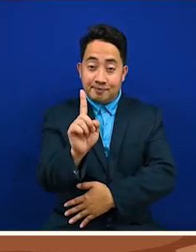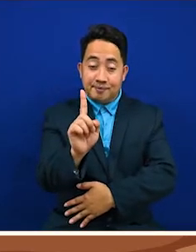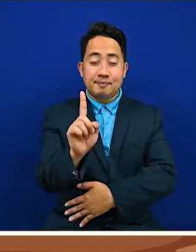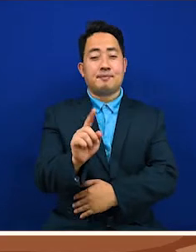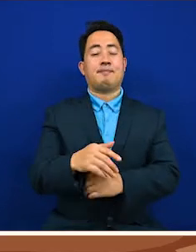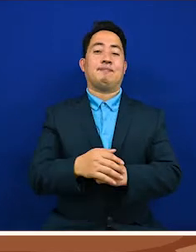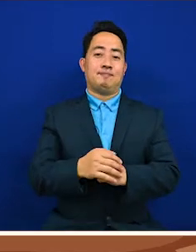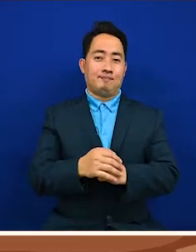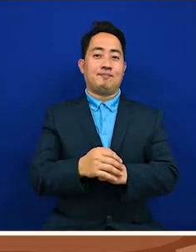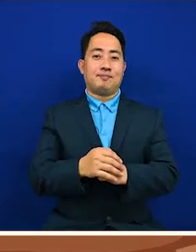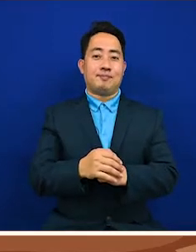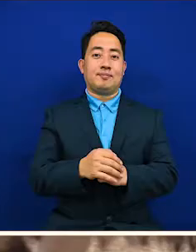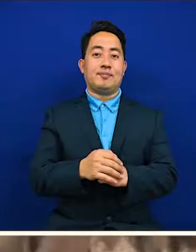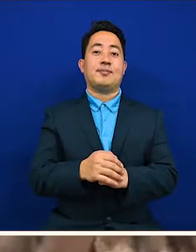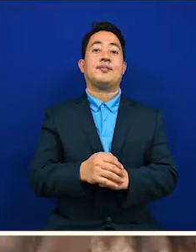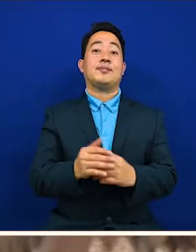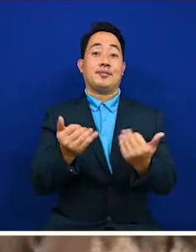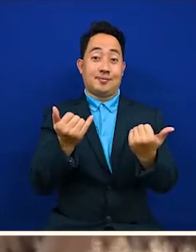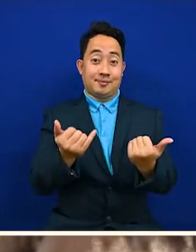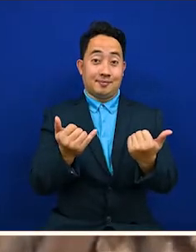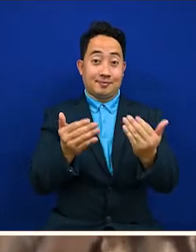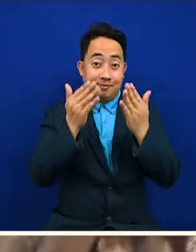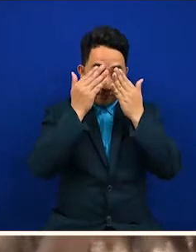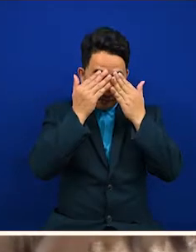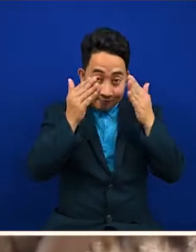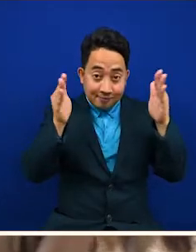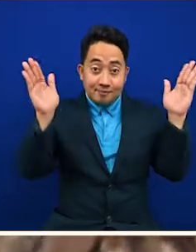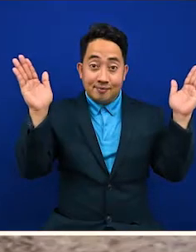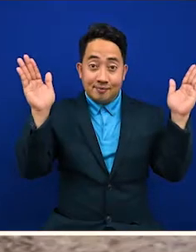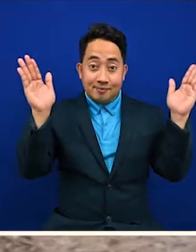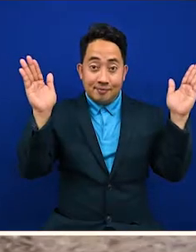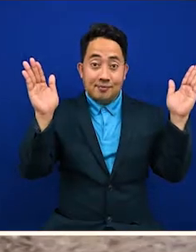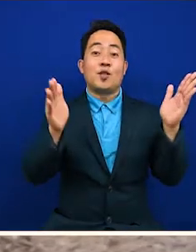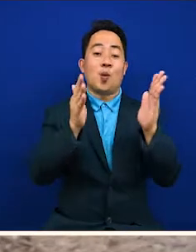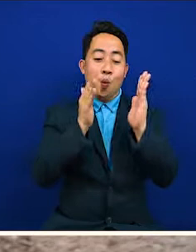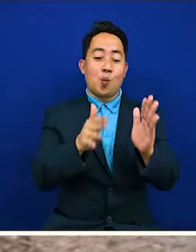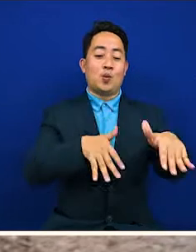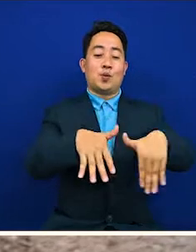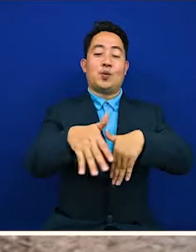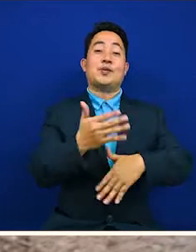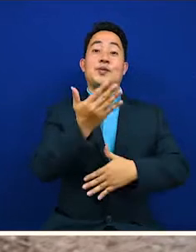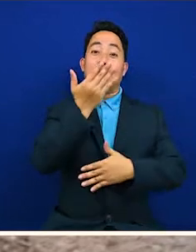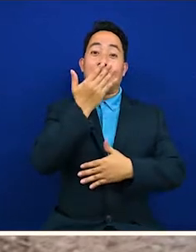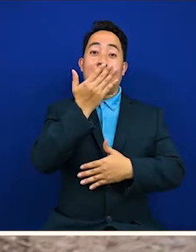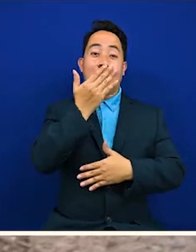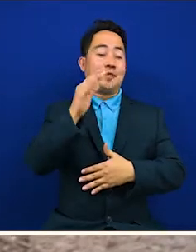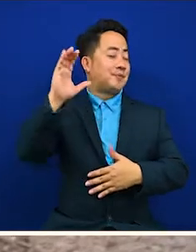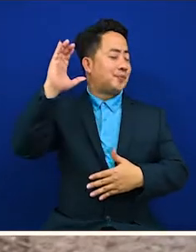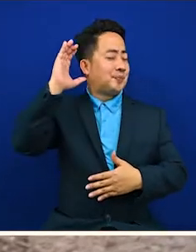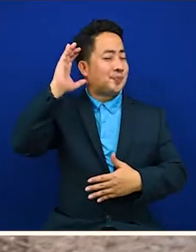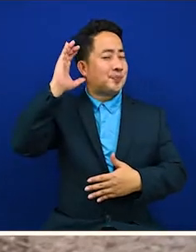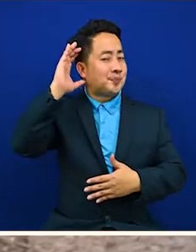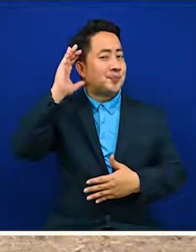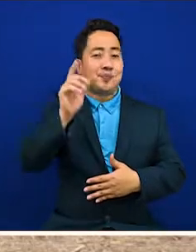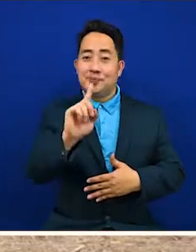กันแน่ครับเอาละครับมาฟังเฉลยกันทางนี้ในความเชื่อของชาวพื้นเมืองแอฟริกาเ